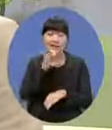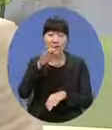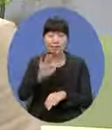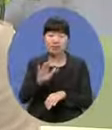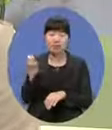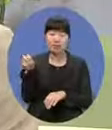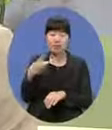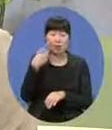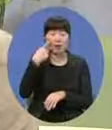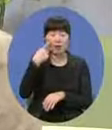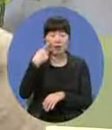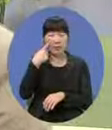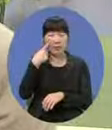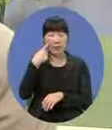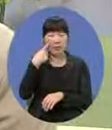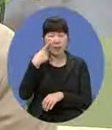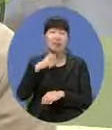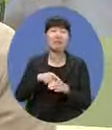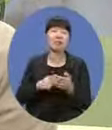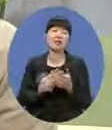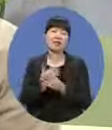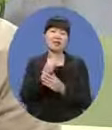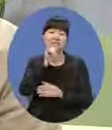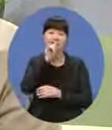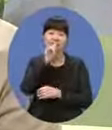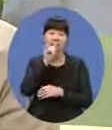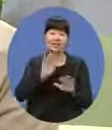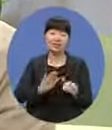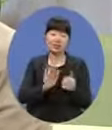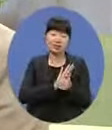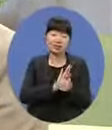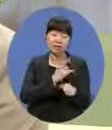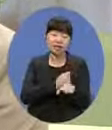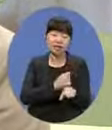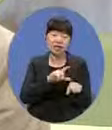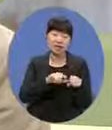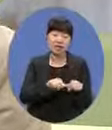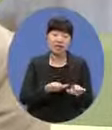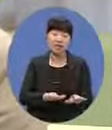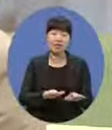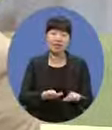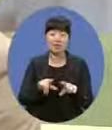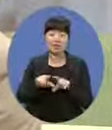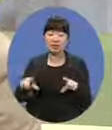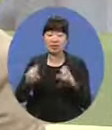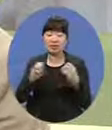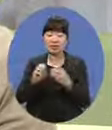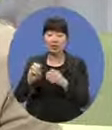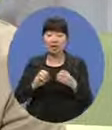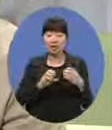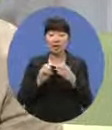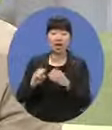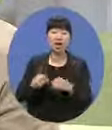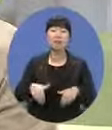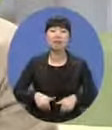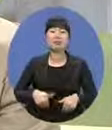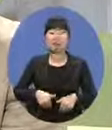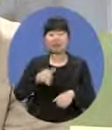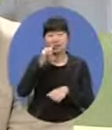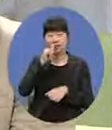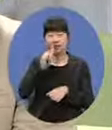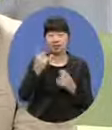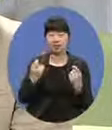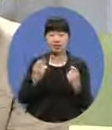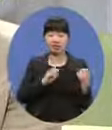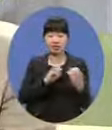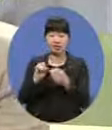해봐야지 이런 마음이 그때 생길 수 있는 거거든요 이렇게 격려를 하려면요 사실은 평소에 대화가 좀 되어 있어야 됩니다 근데